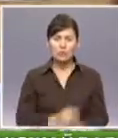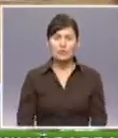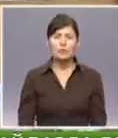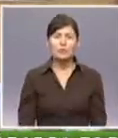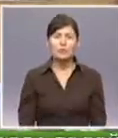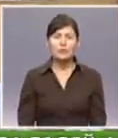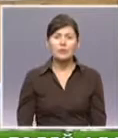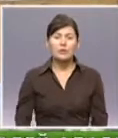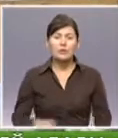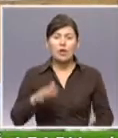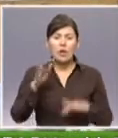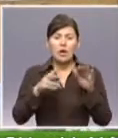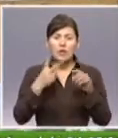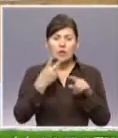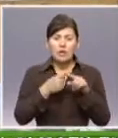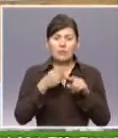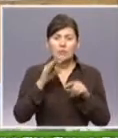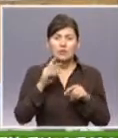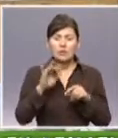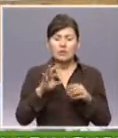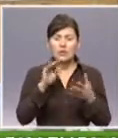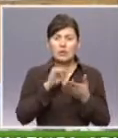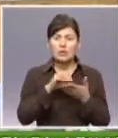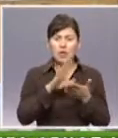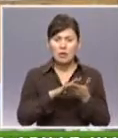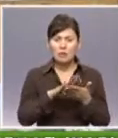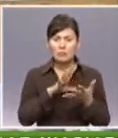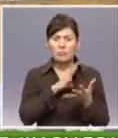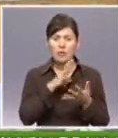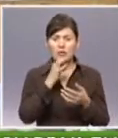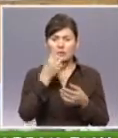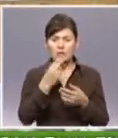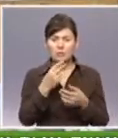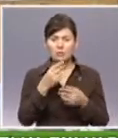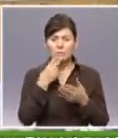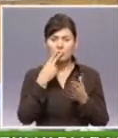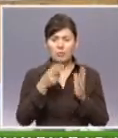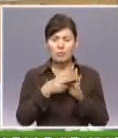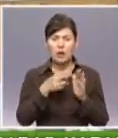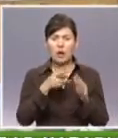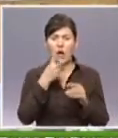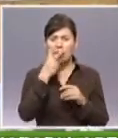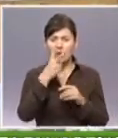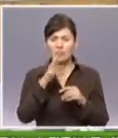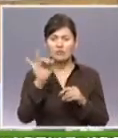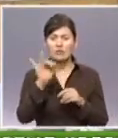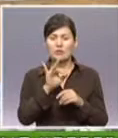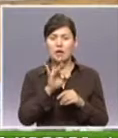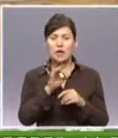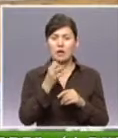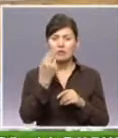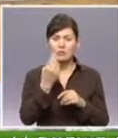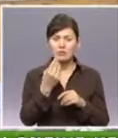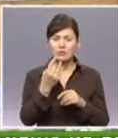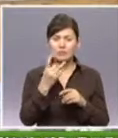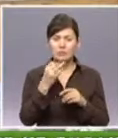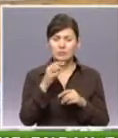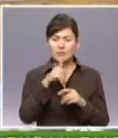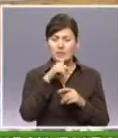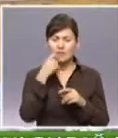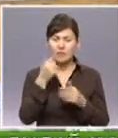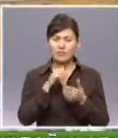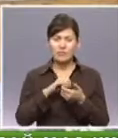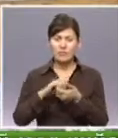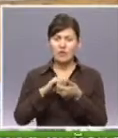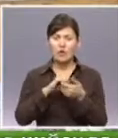салмағы 2,5 тонна. Жазылған акциздік маркілердің жазылған жазуына қарағанда акциздік маркілер Ресей